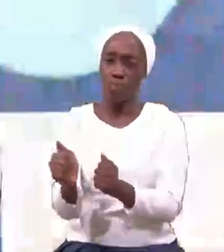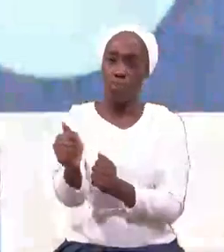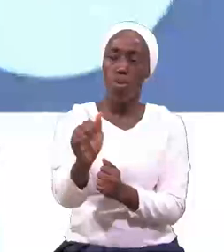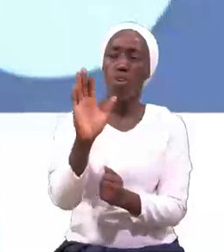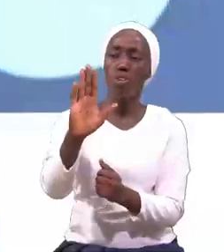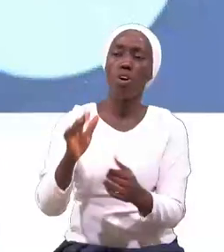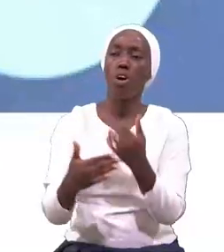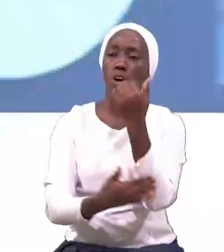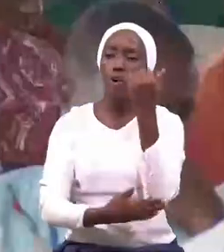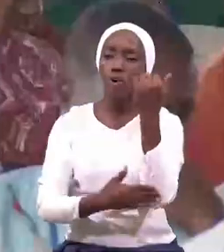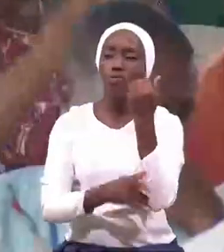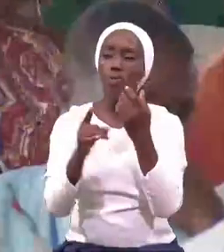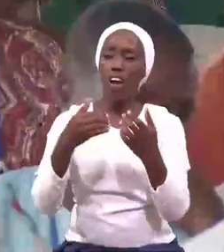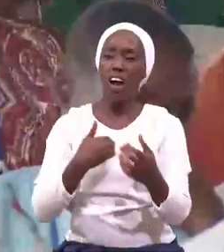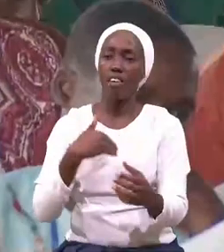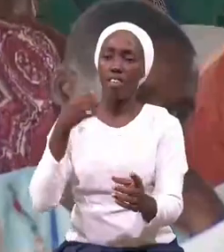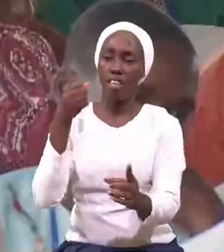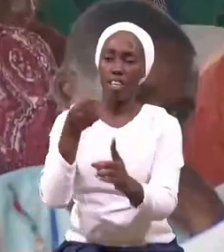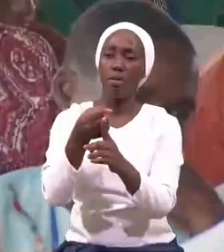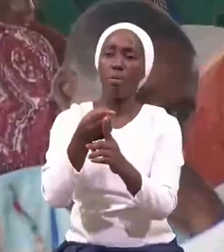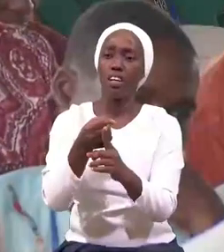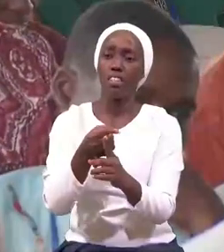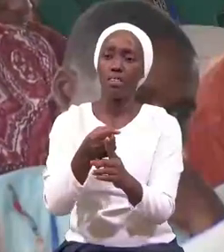Au-delà de ton pays, tu auras d'impact.